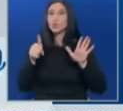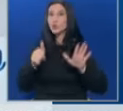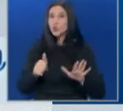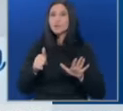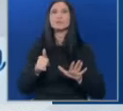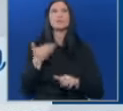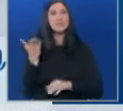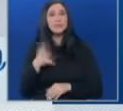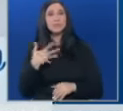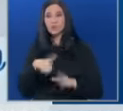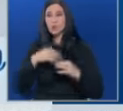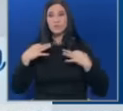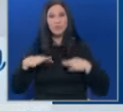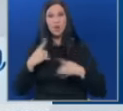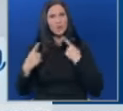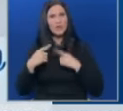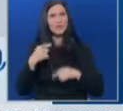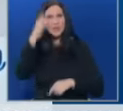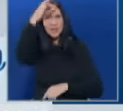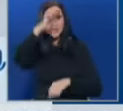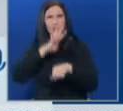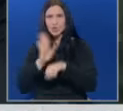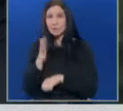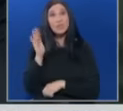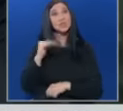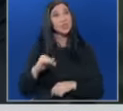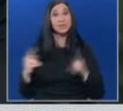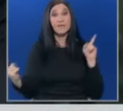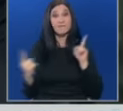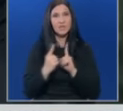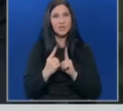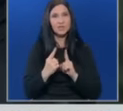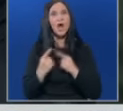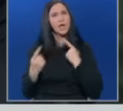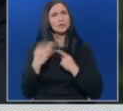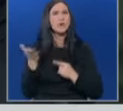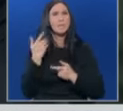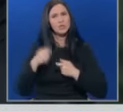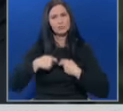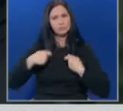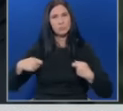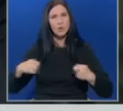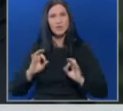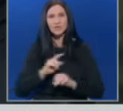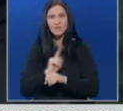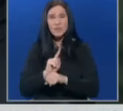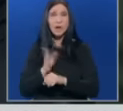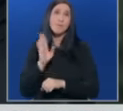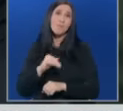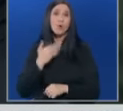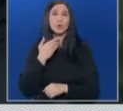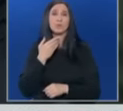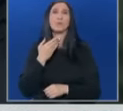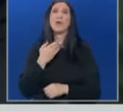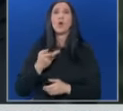му. Уговарят се, че в неделя, 14 май, ще се видят. Разговорът беше доста дълъг, така че едва ли мога да го възпроизведа, пък и ще